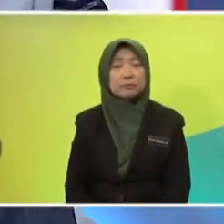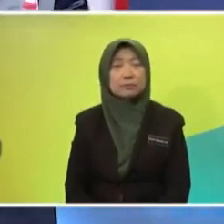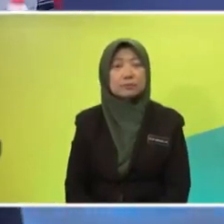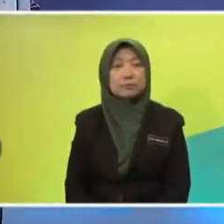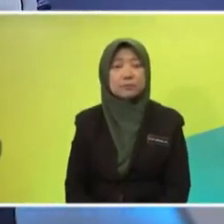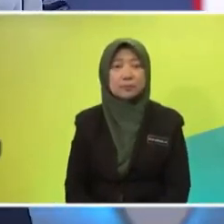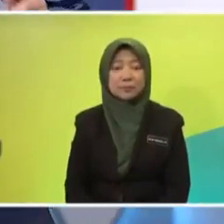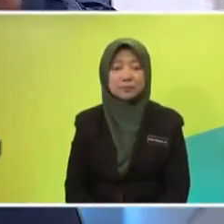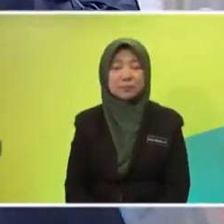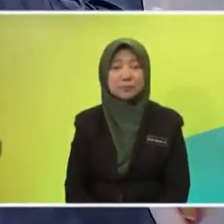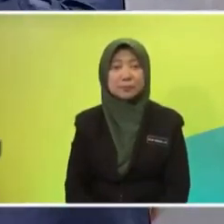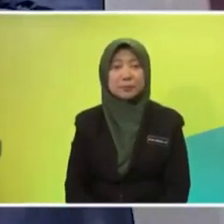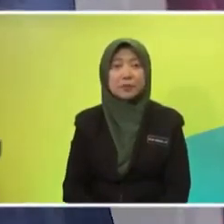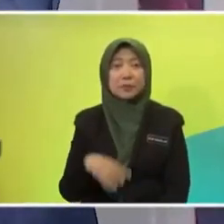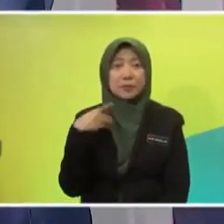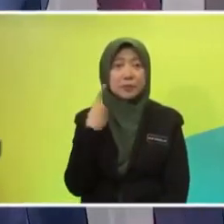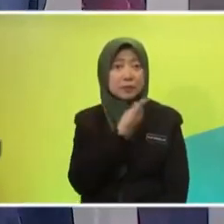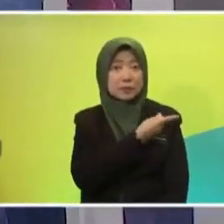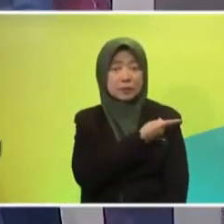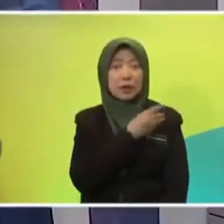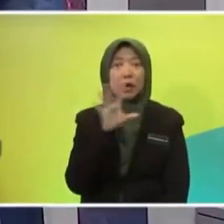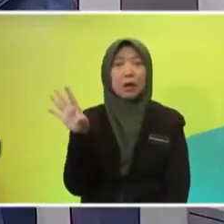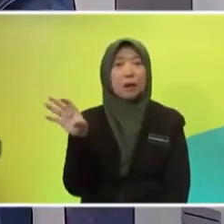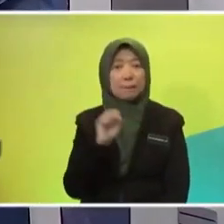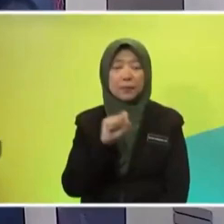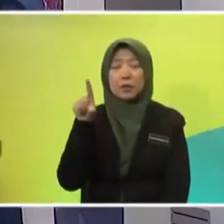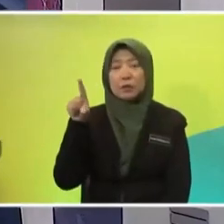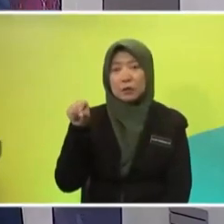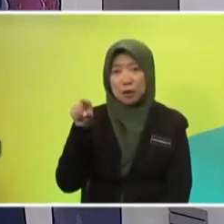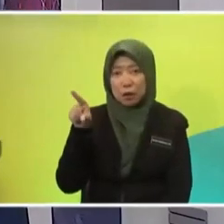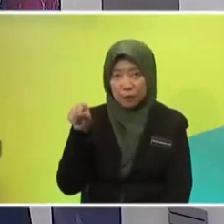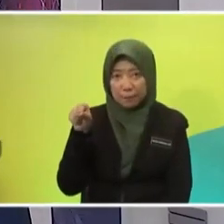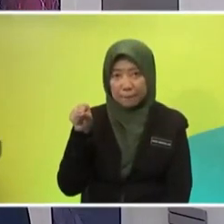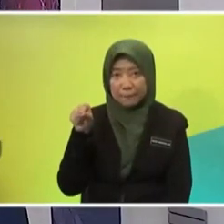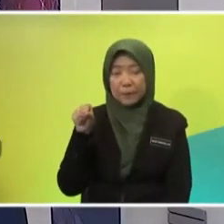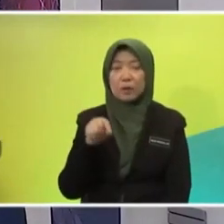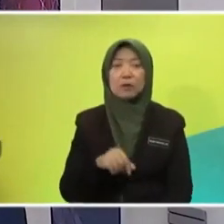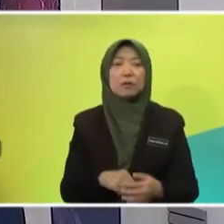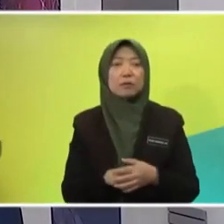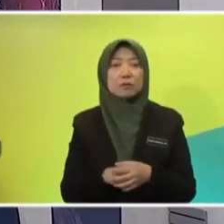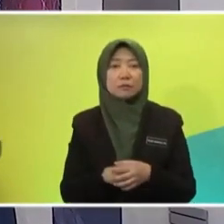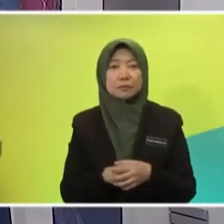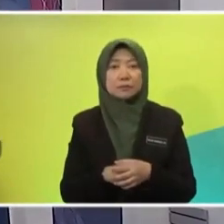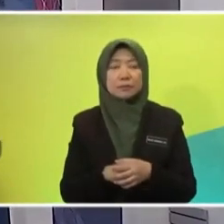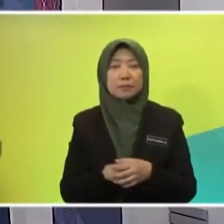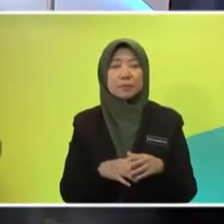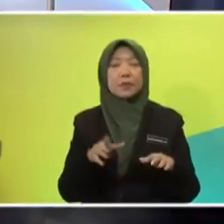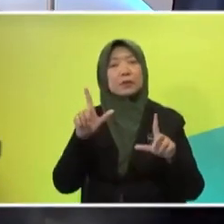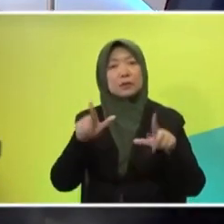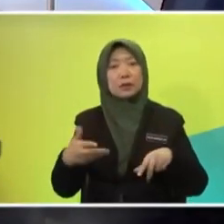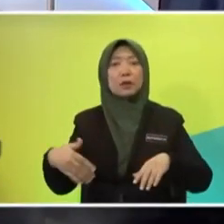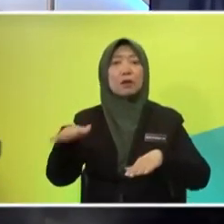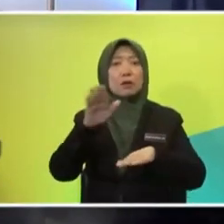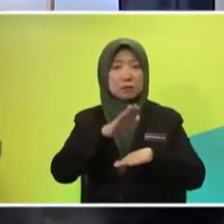aktiviti menggamkan di atas badan anak tersebut. Okey. Boleh saya buat di sini?